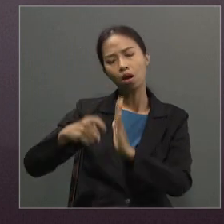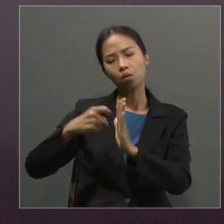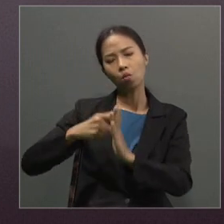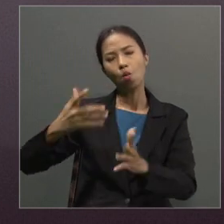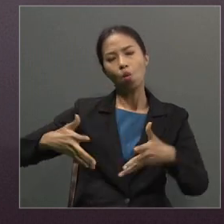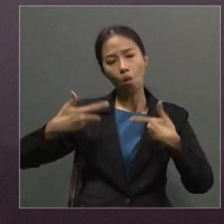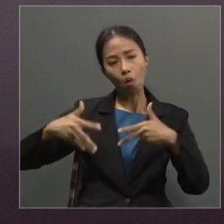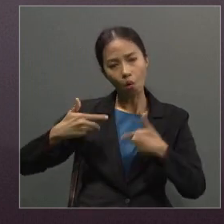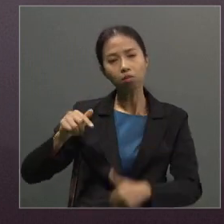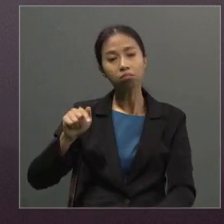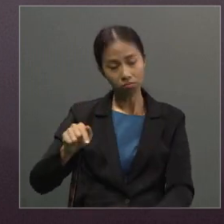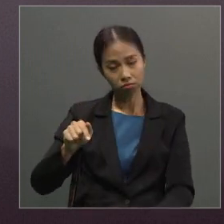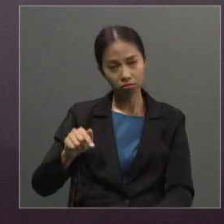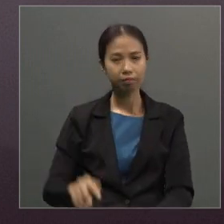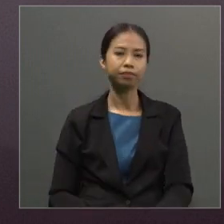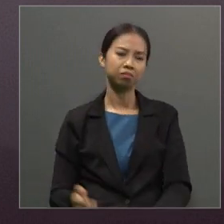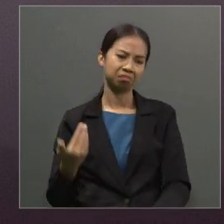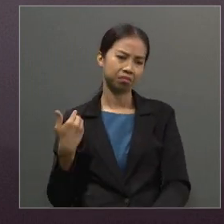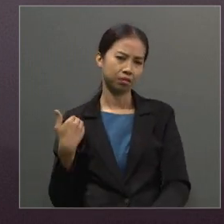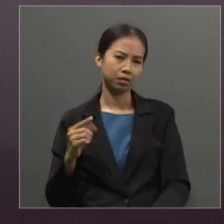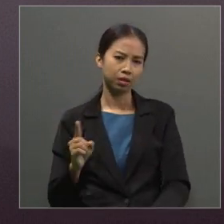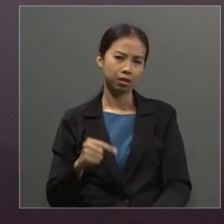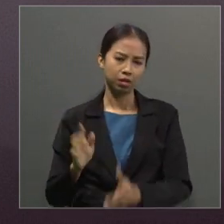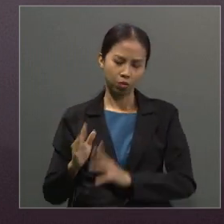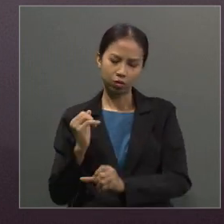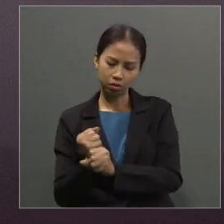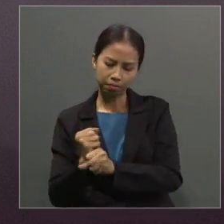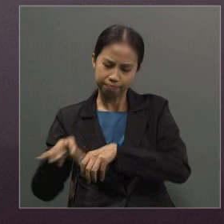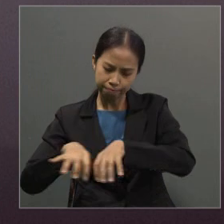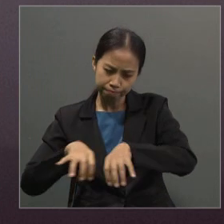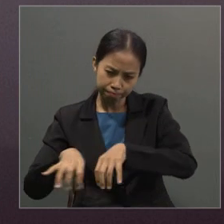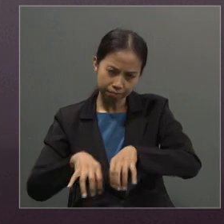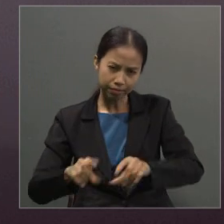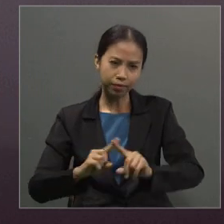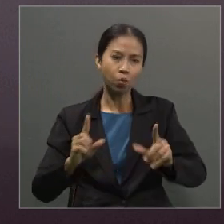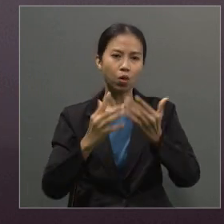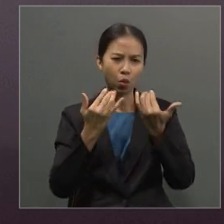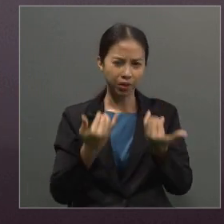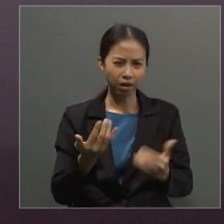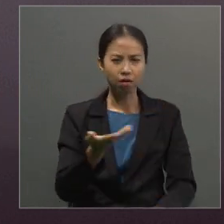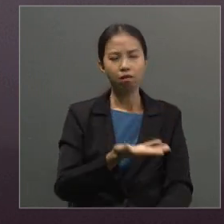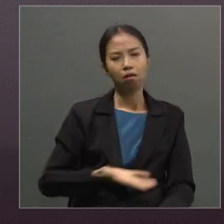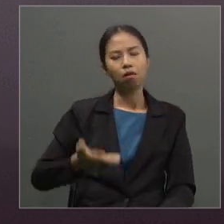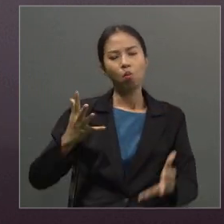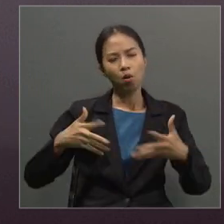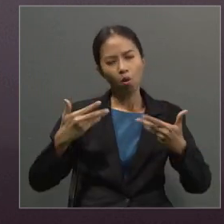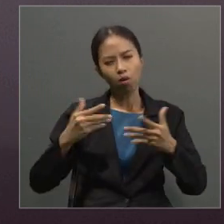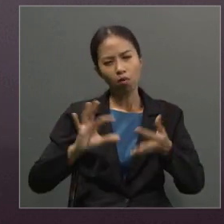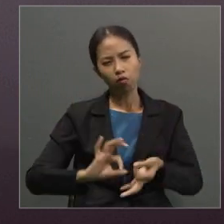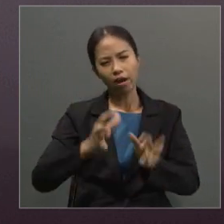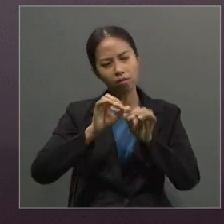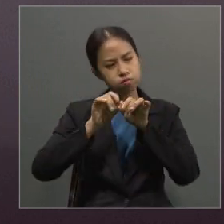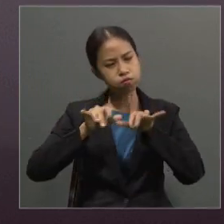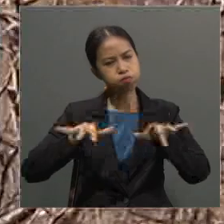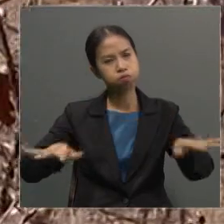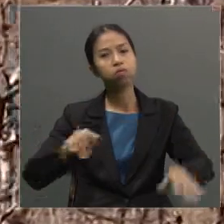บางพื้นที่เนี่ยเราเป็นการชิงเผาก่อนคือบริหารจัดการอย่างดีแต่ด้วยสภาพอากาศมันไม่เอื้อไงบางทีมันเลยลามออกมาแบบเยอ่ะอย่าง